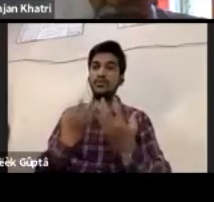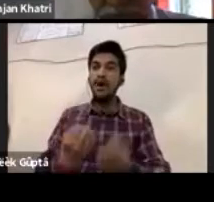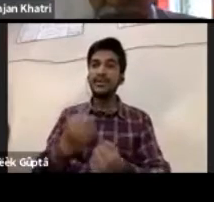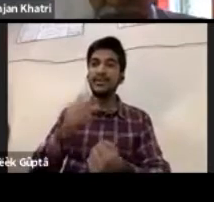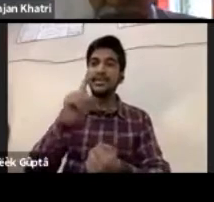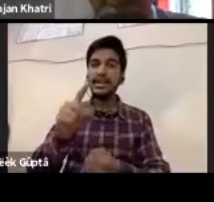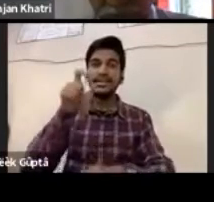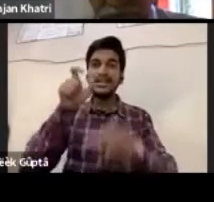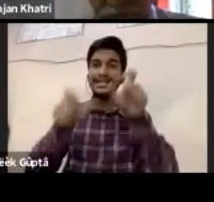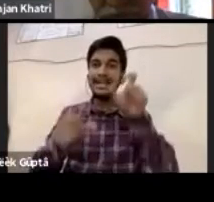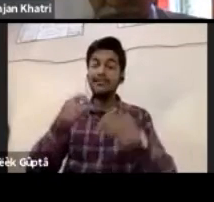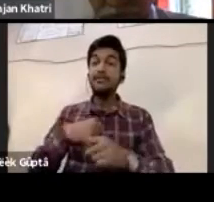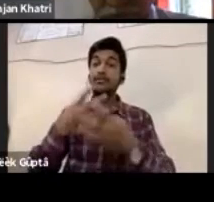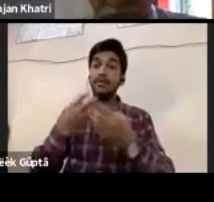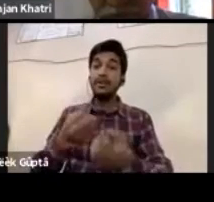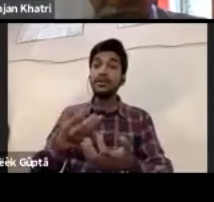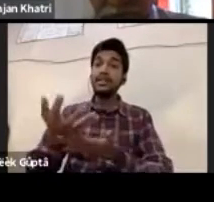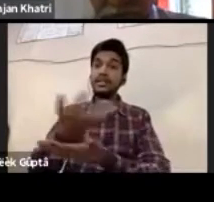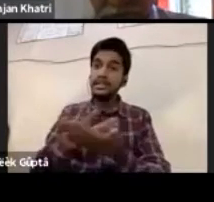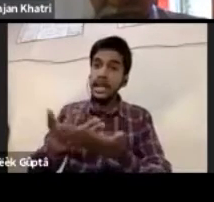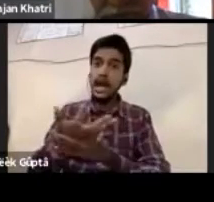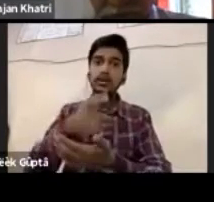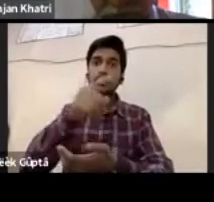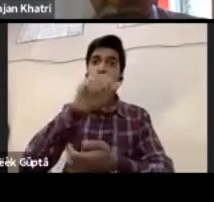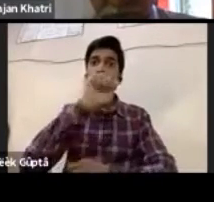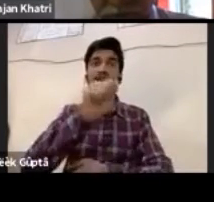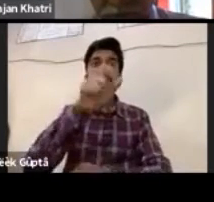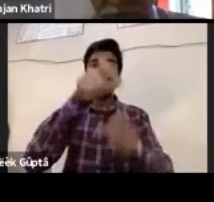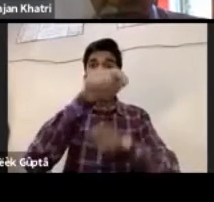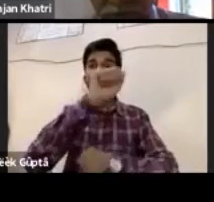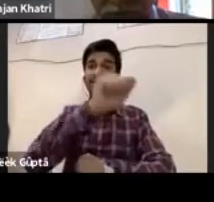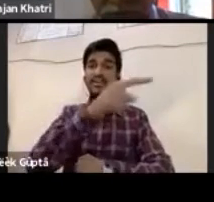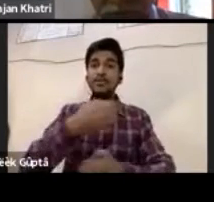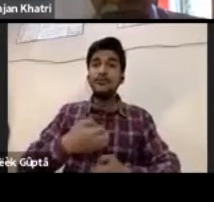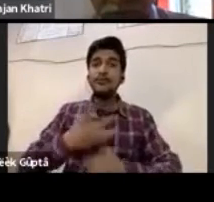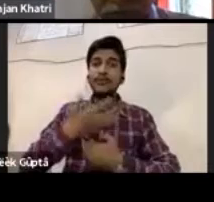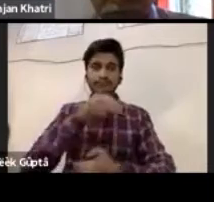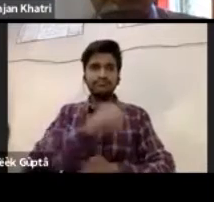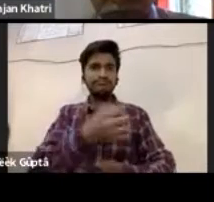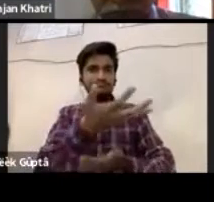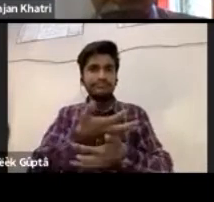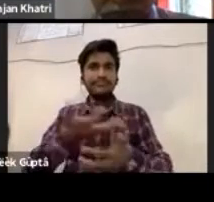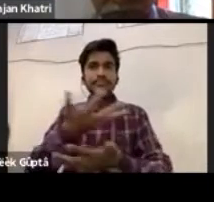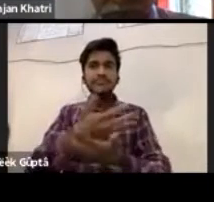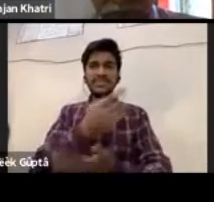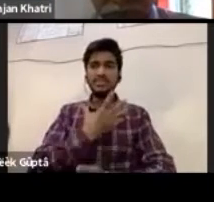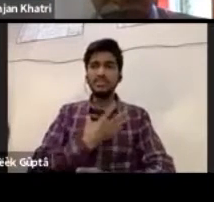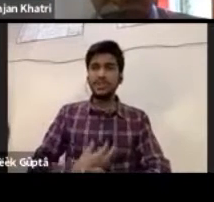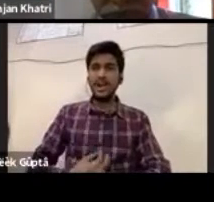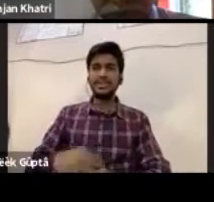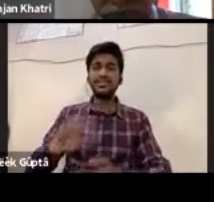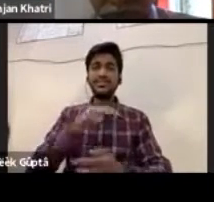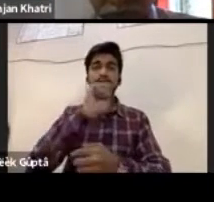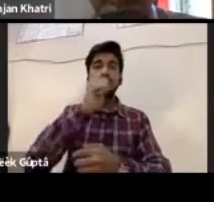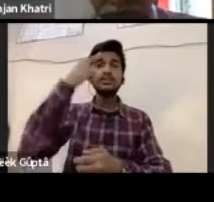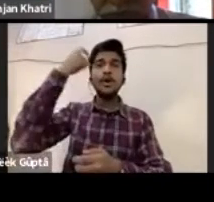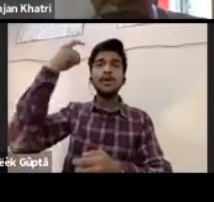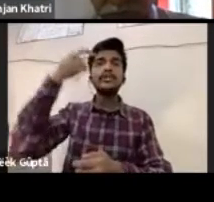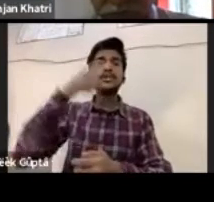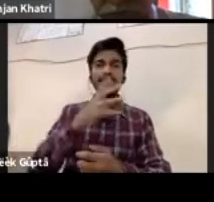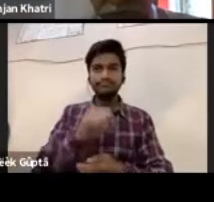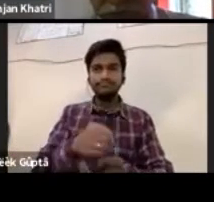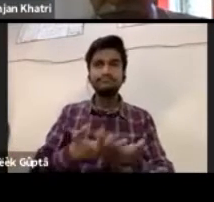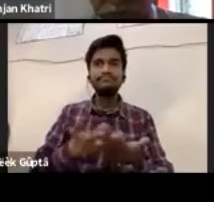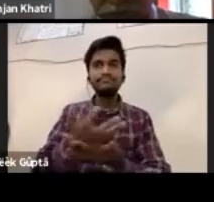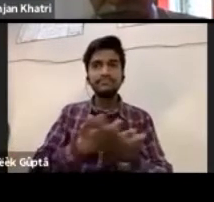लोगों का कि जो उनकी बातें सुने, जो उनको समझे, उनकी भावनाओं को समझे, उनके विचारों को सुने और